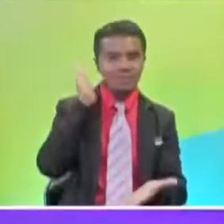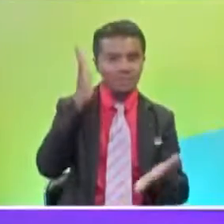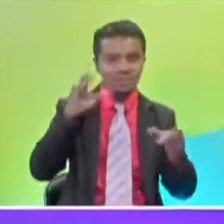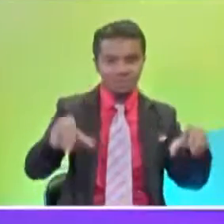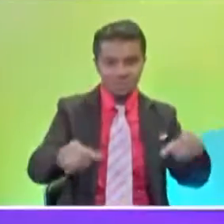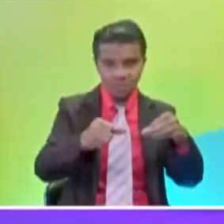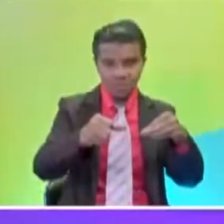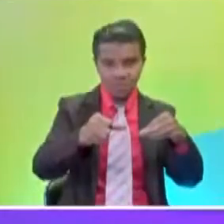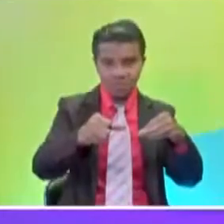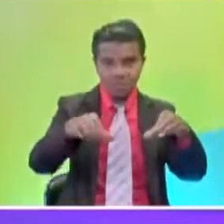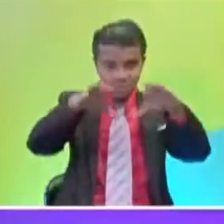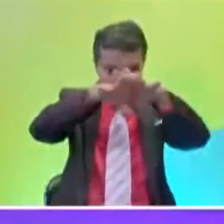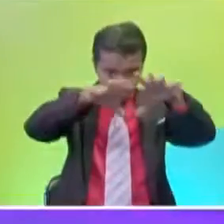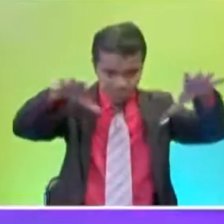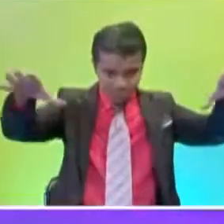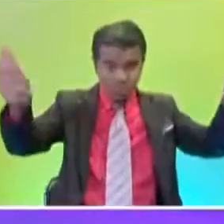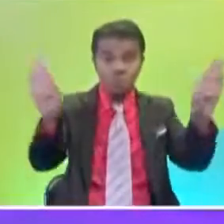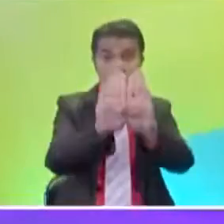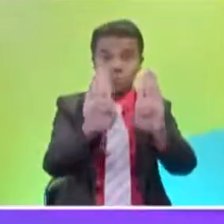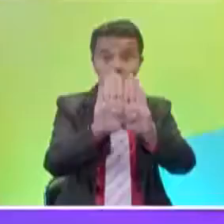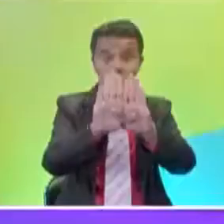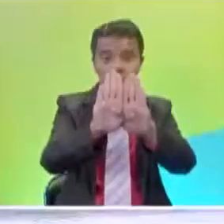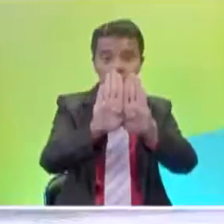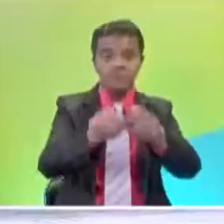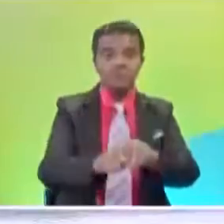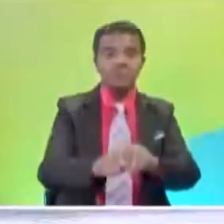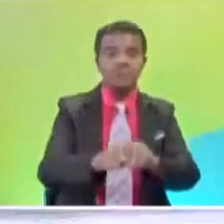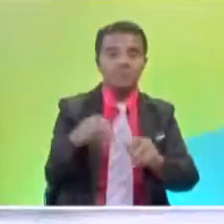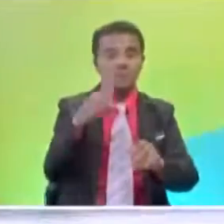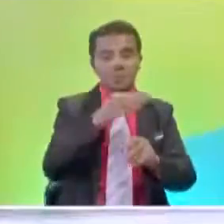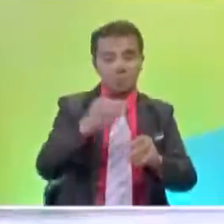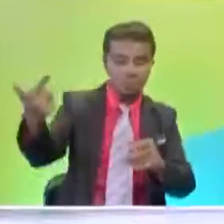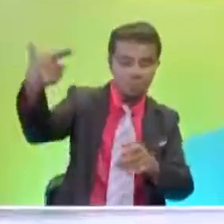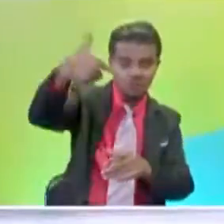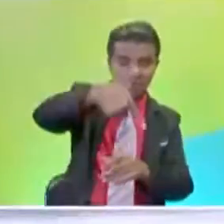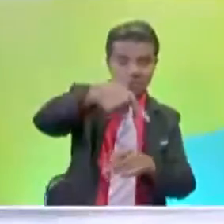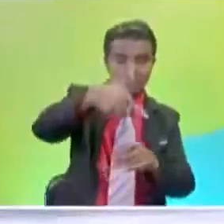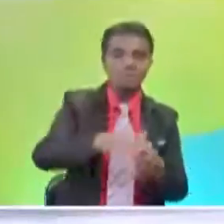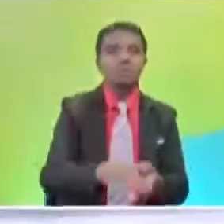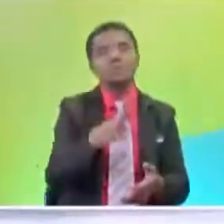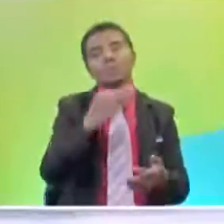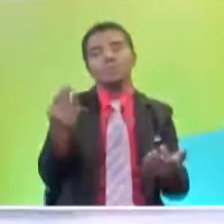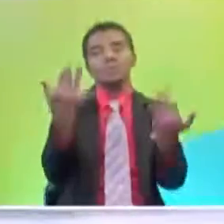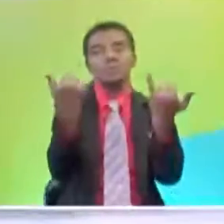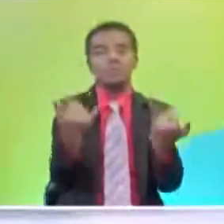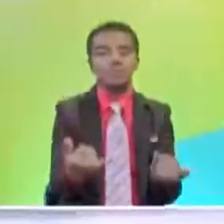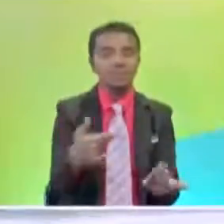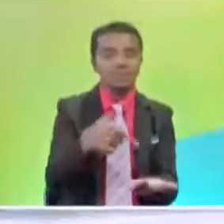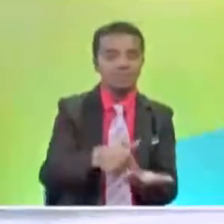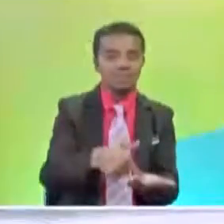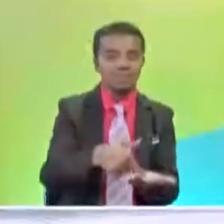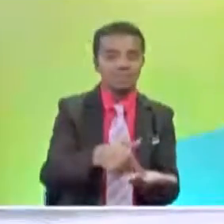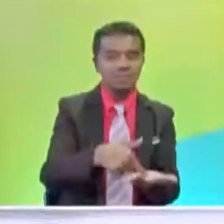tutup dengan sungkupan ni tujuannya untuk menjaga suhu supaya tidak terlalu tinggi.